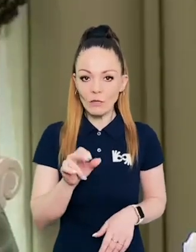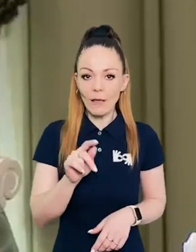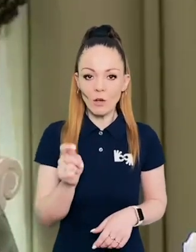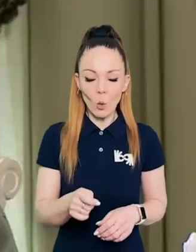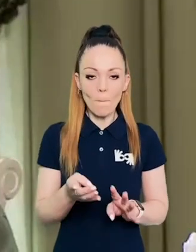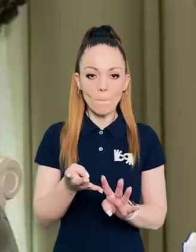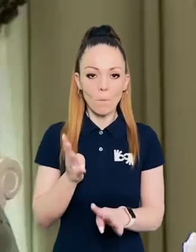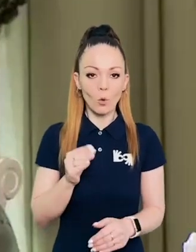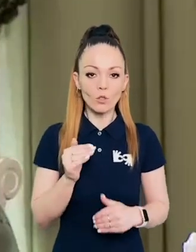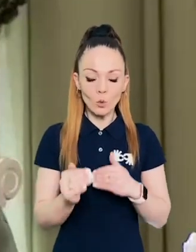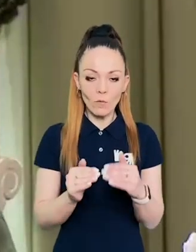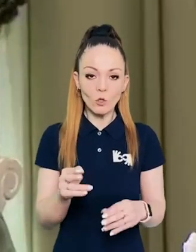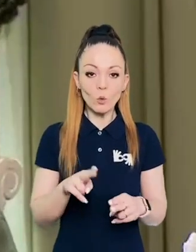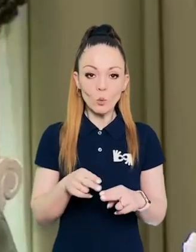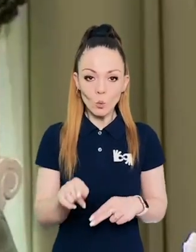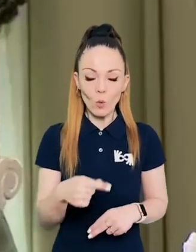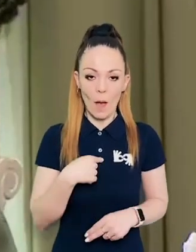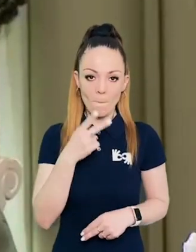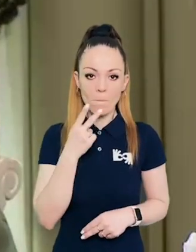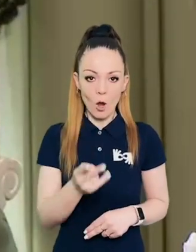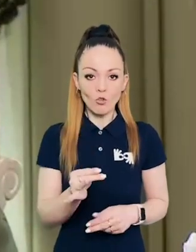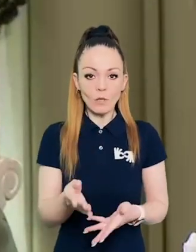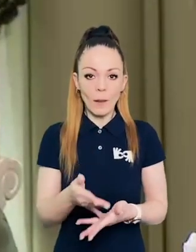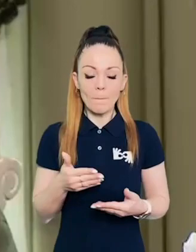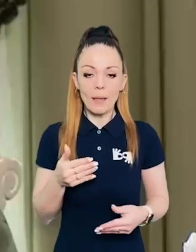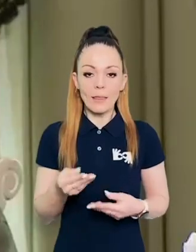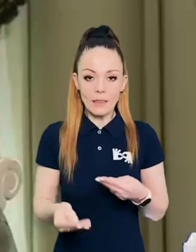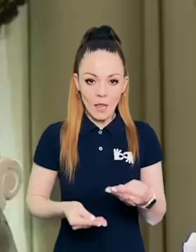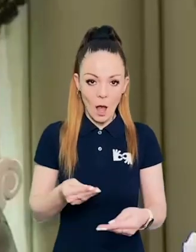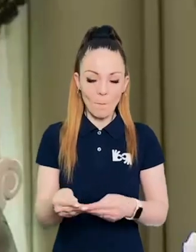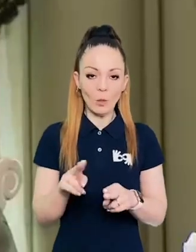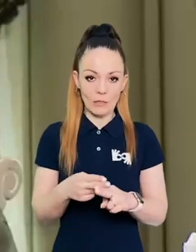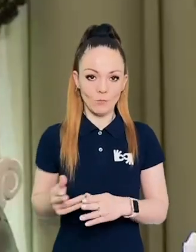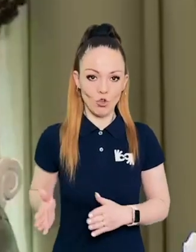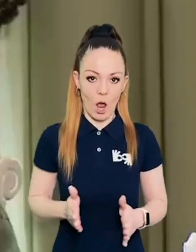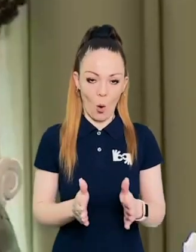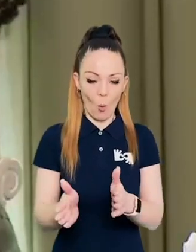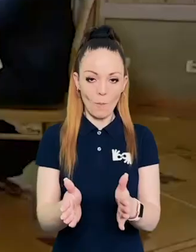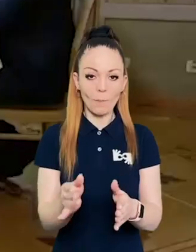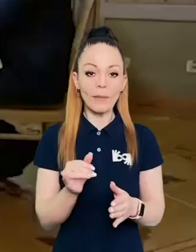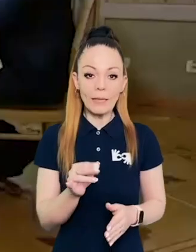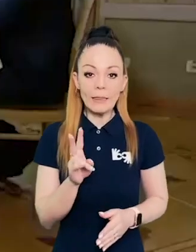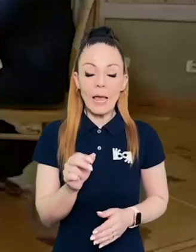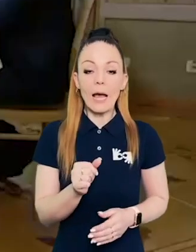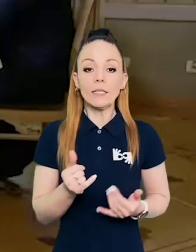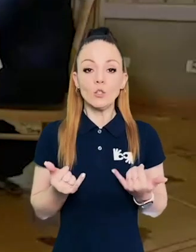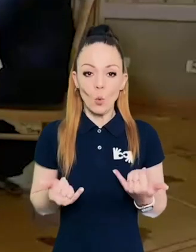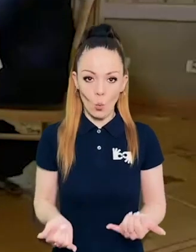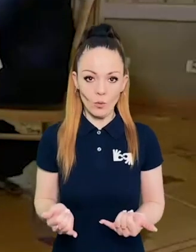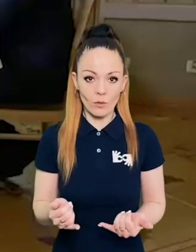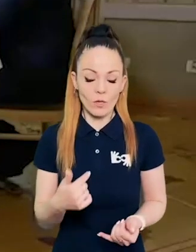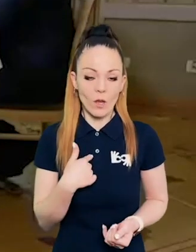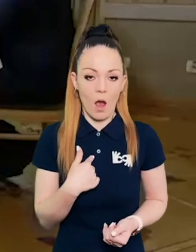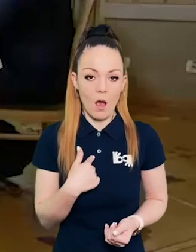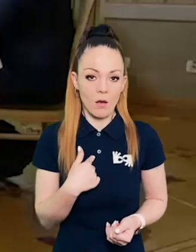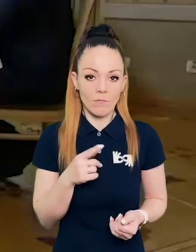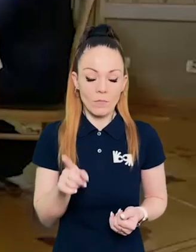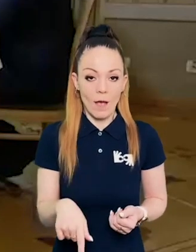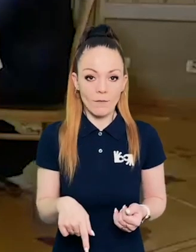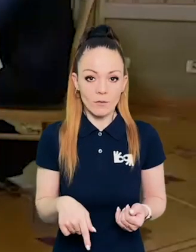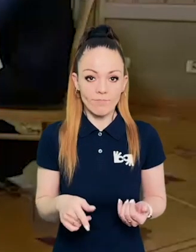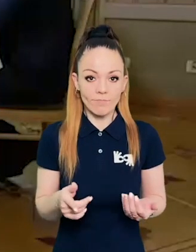незважаючи на війну, послідовність цю я бачу, і ми йдемо цим шляхом. І на сьогодні